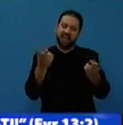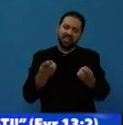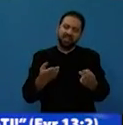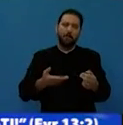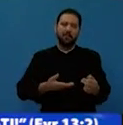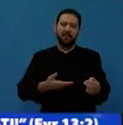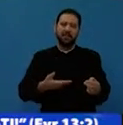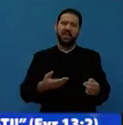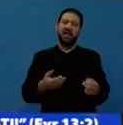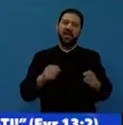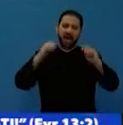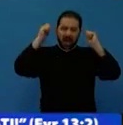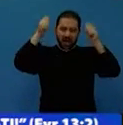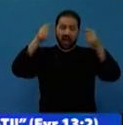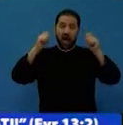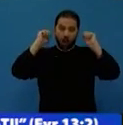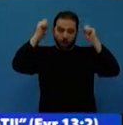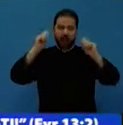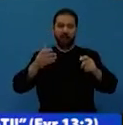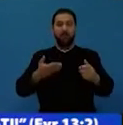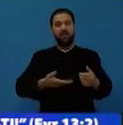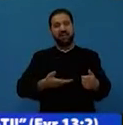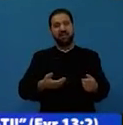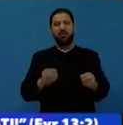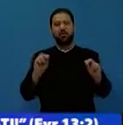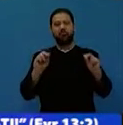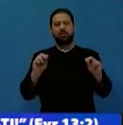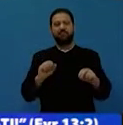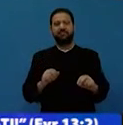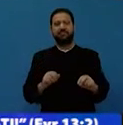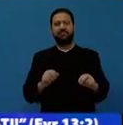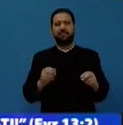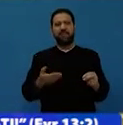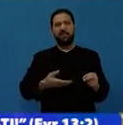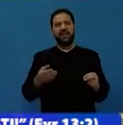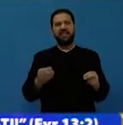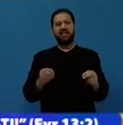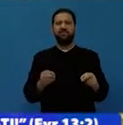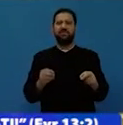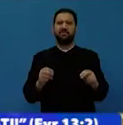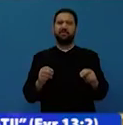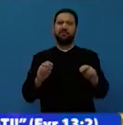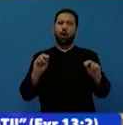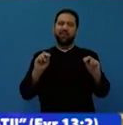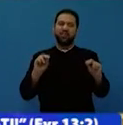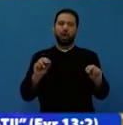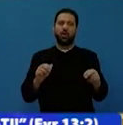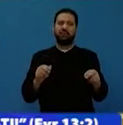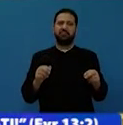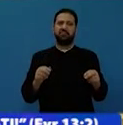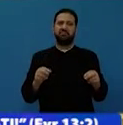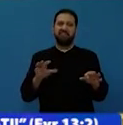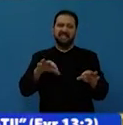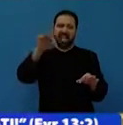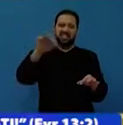Bine ați revenit, Preacuvioase Părinte Protosinghel! Bine v-am regăsit! Părinte Protosinghel, ne aflăm într-o